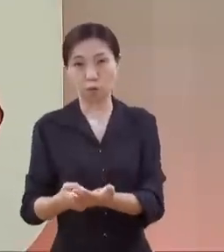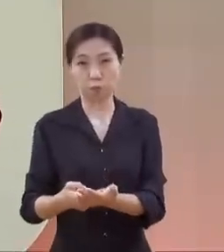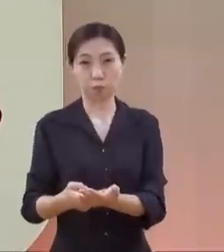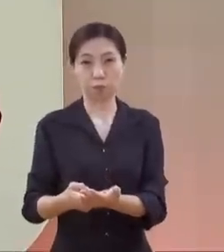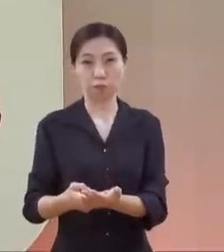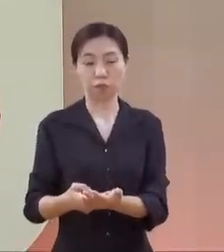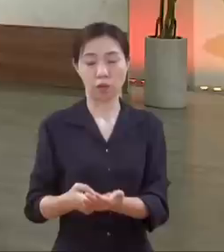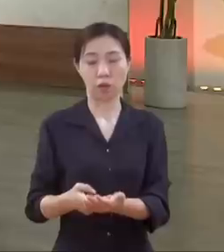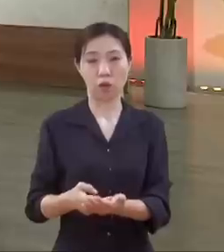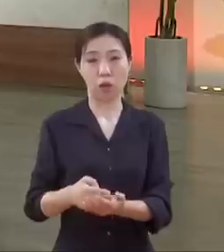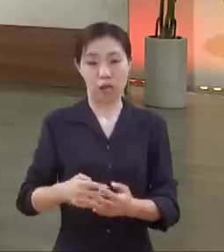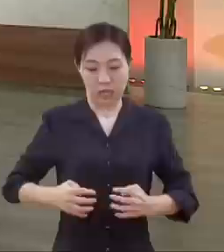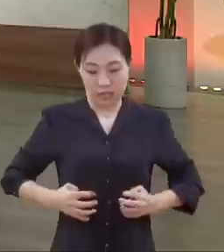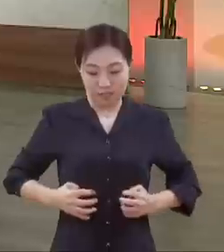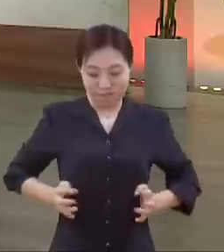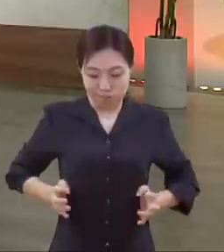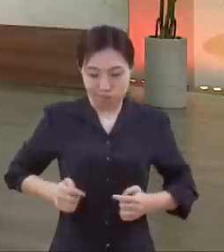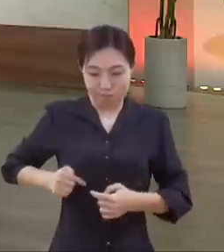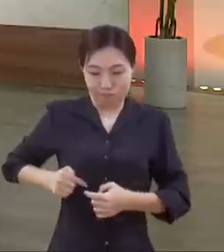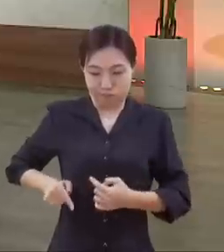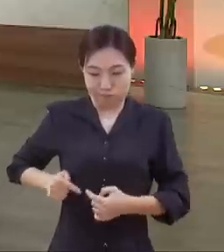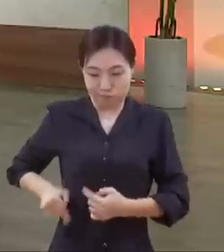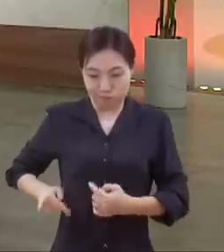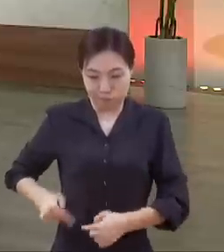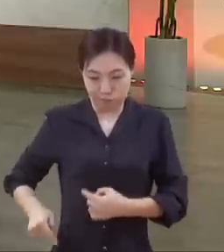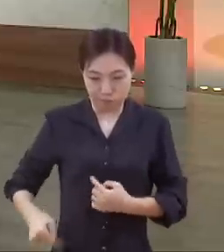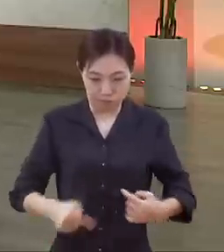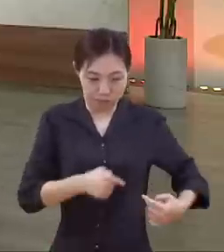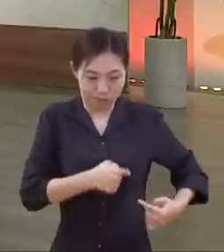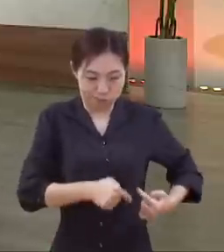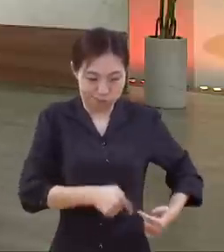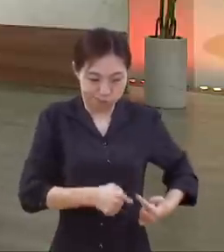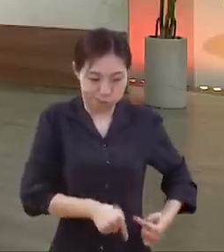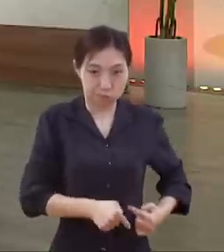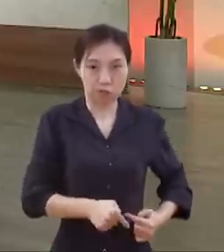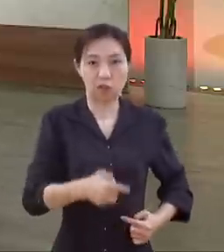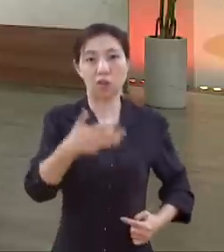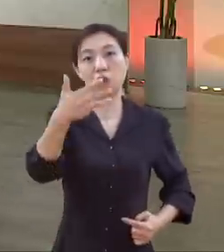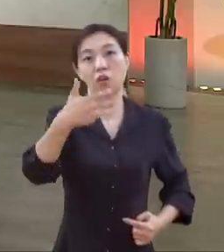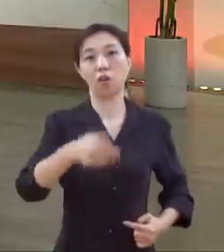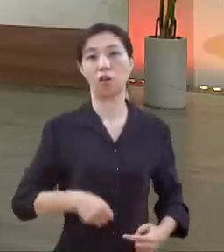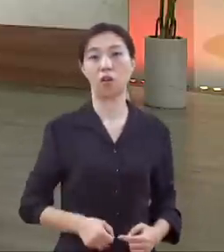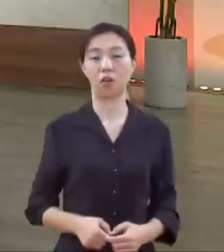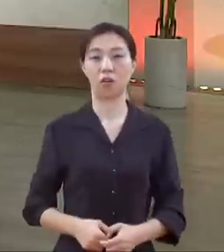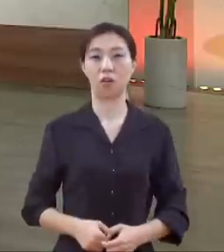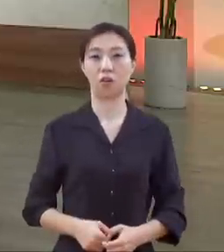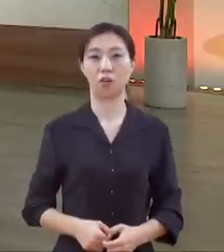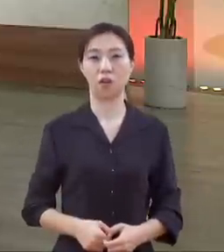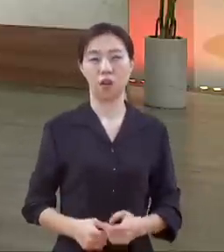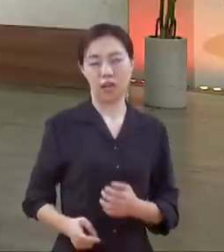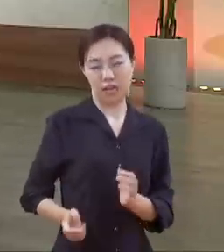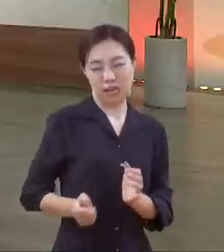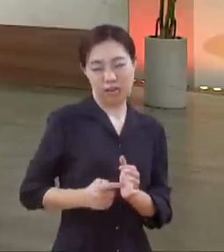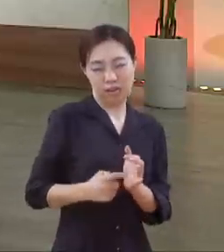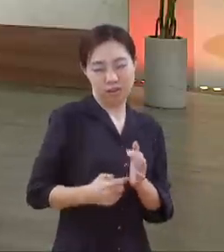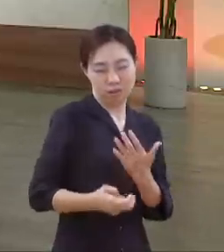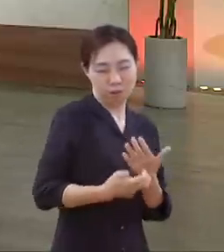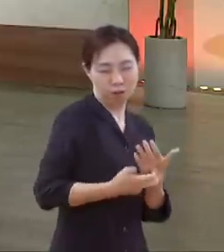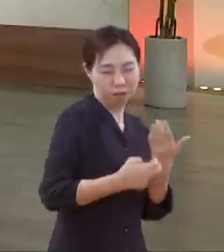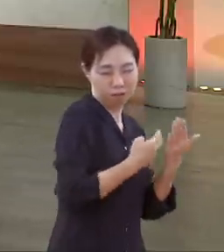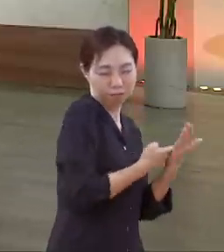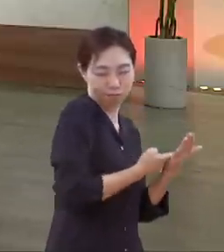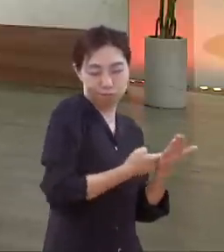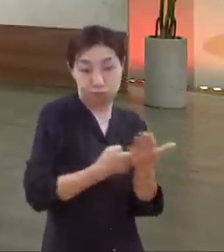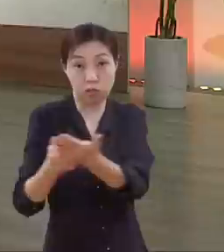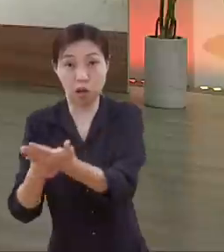나갔다가 갈비뼈 여덟 대면 엄청난 거죠 그래서 병원에 급히 병원에 실려 와 가지고